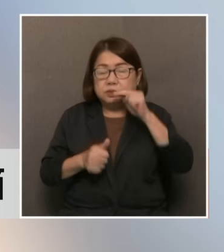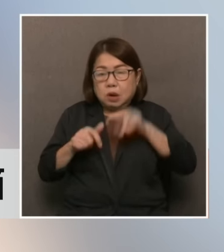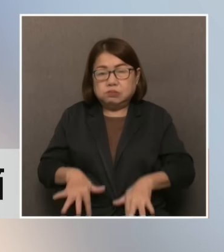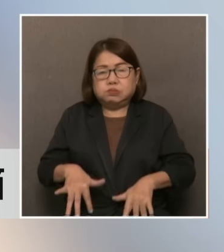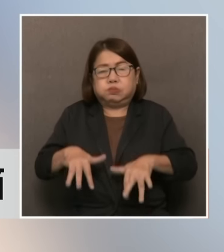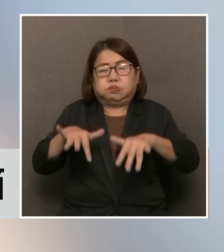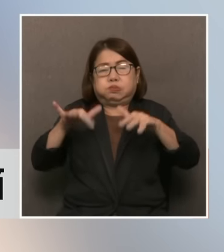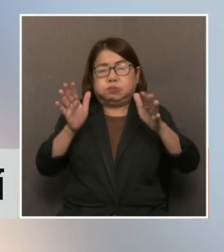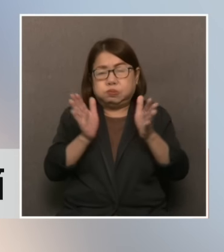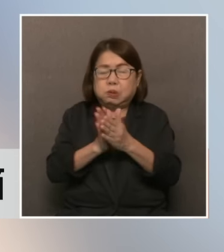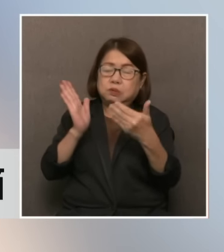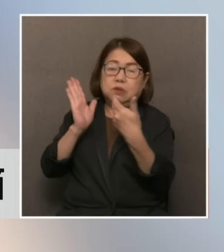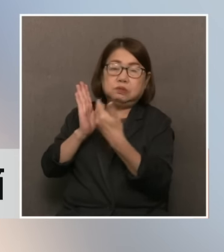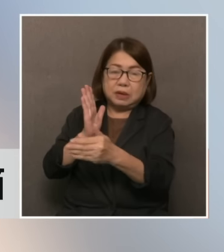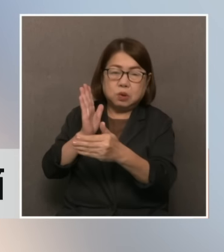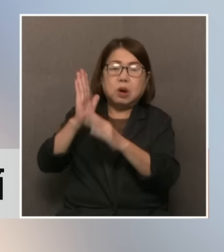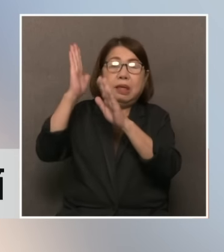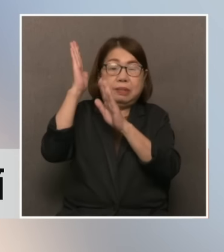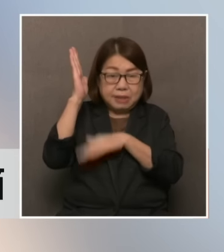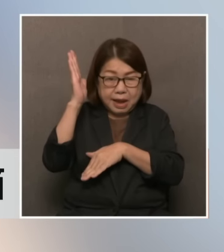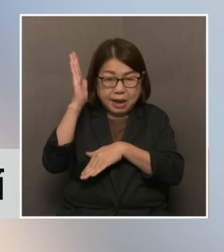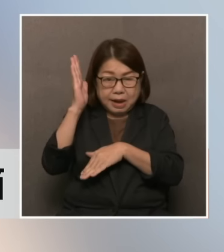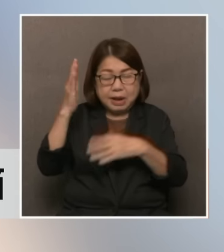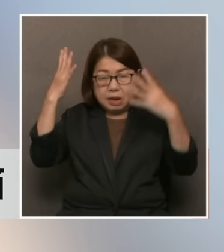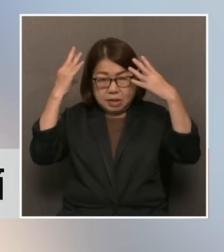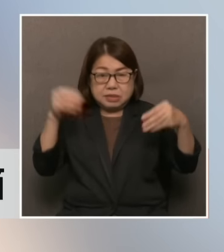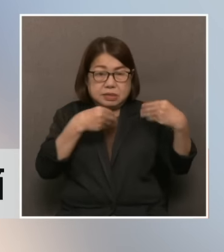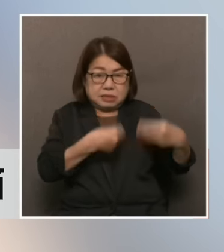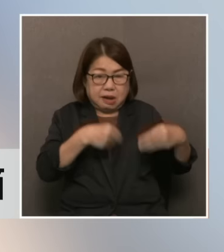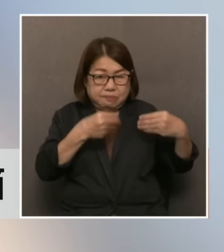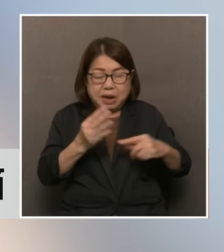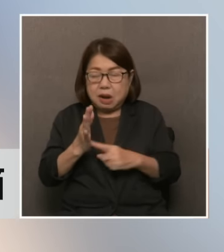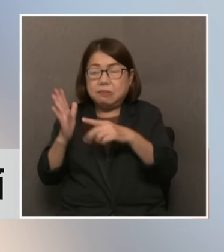ในภาตามอ์ออกและภาคใต้ของสเปนครั